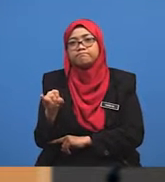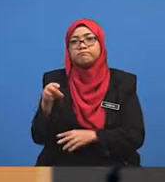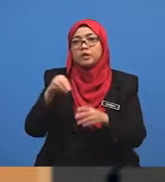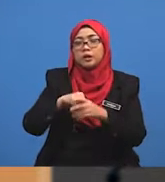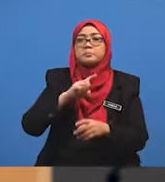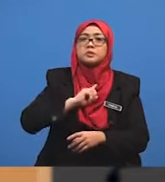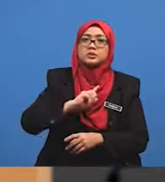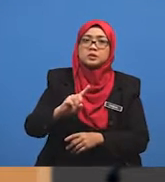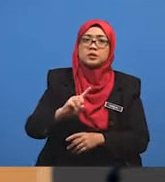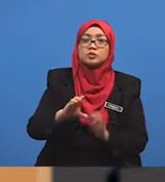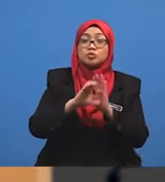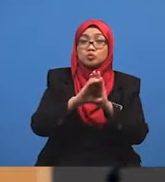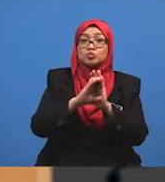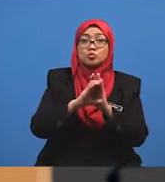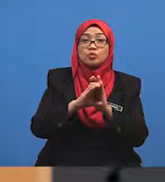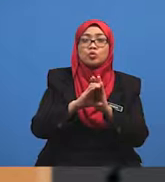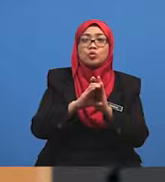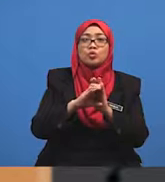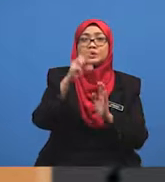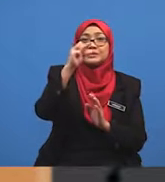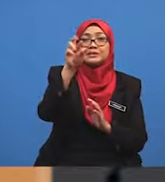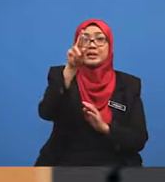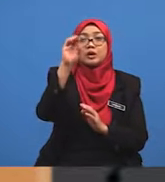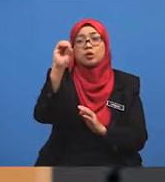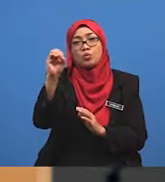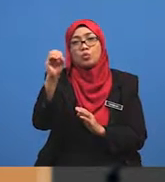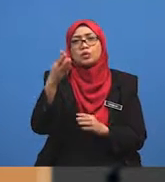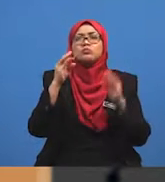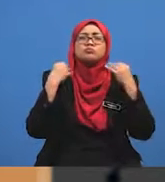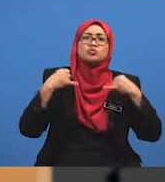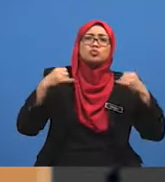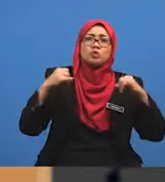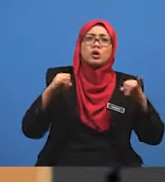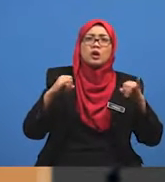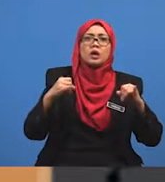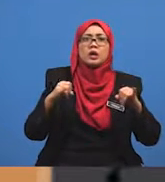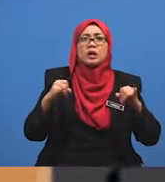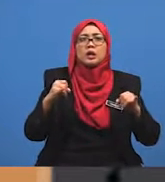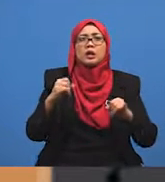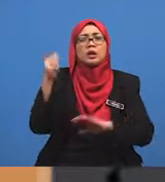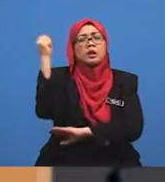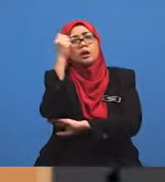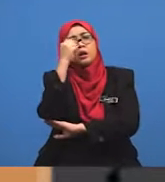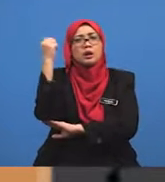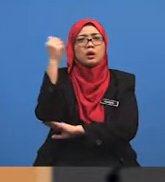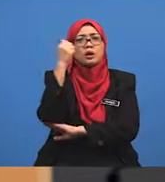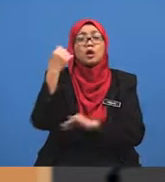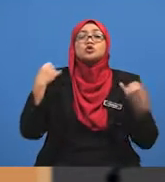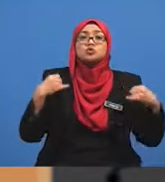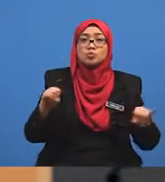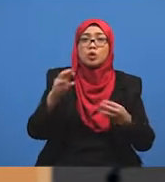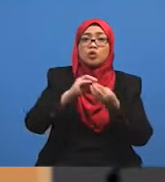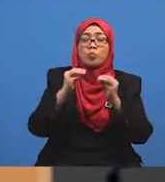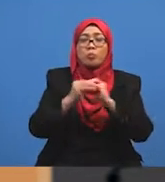Contohnya pelacur, GRO, pekerja kelab malam yang menjual arak, penjaga kasino, penjual nombor